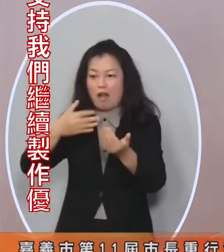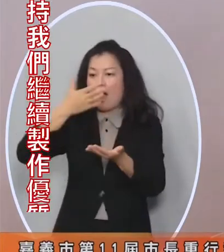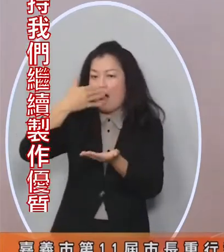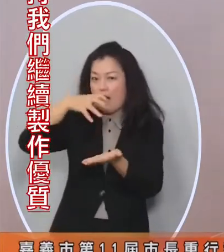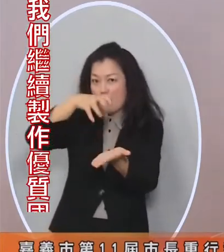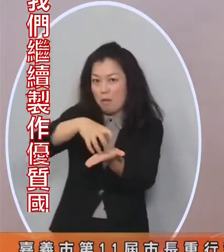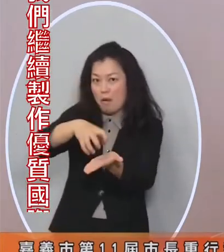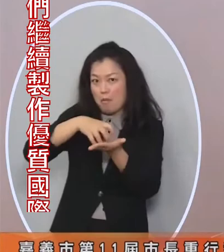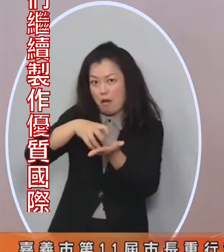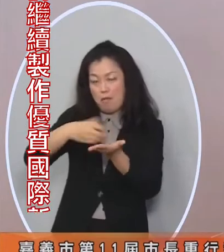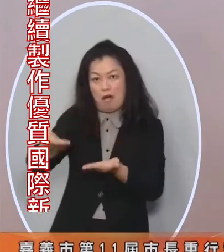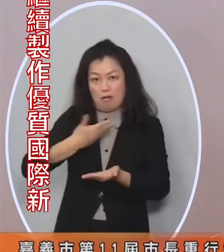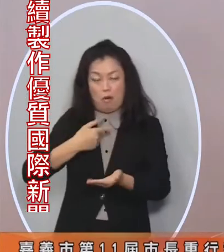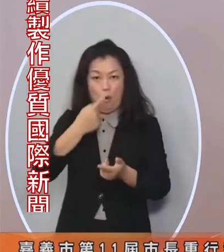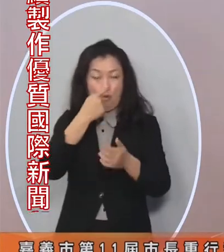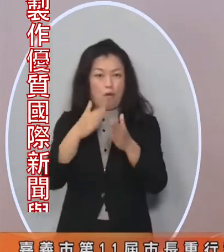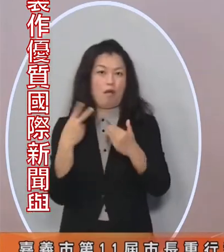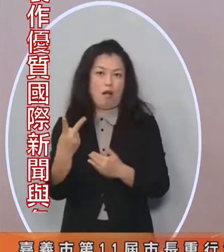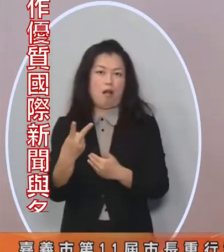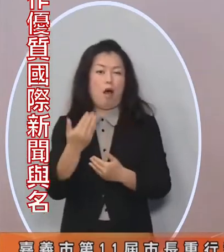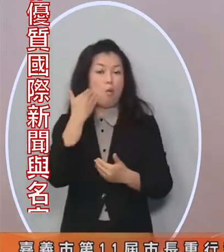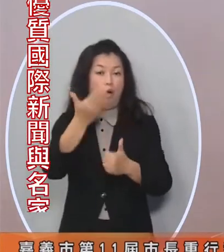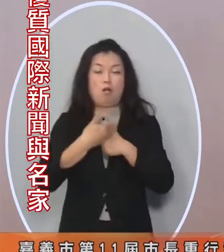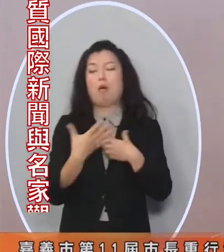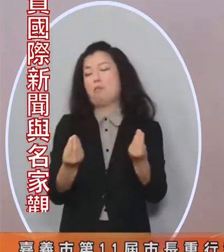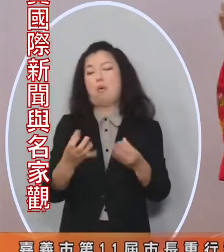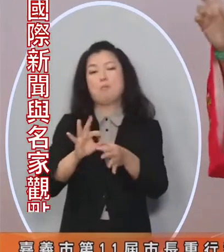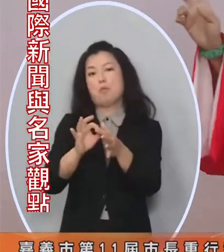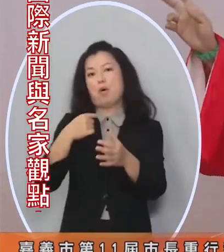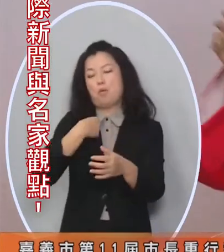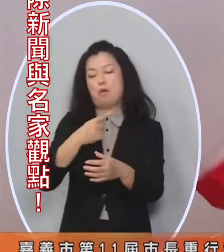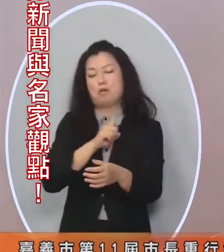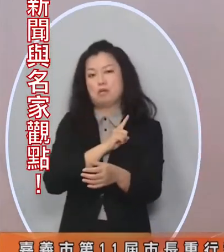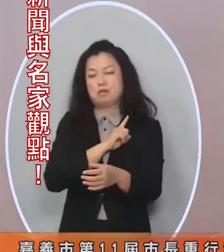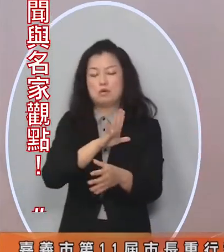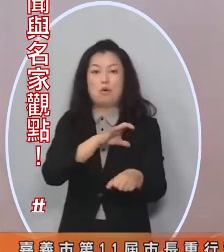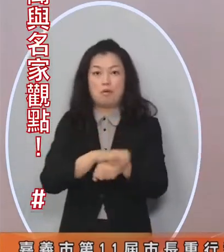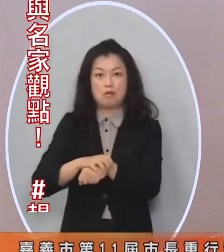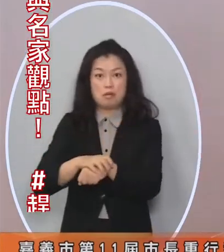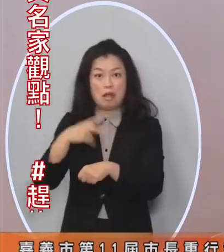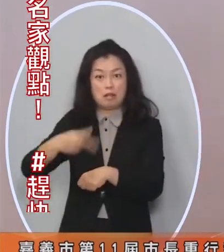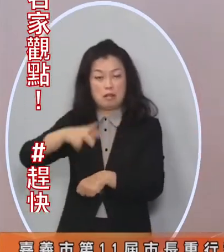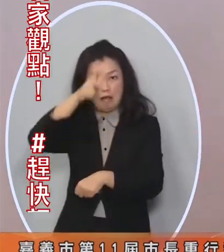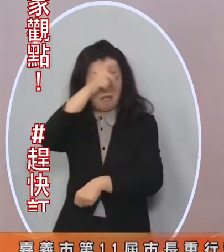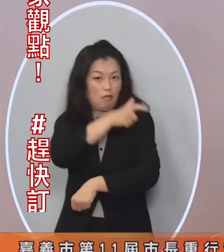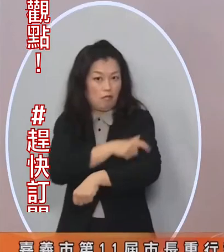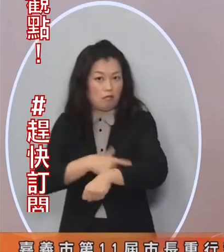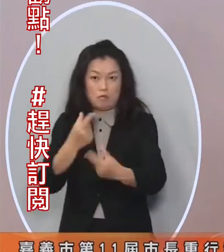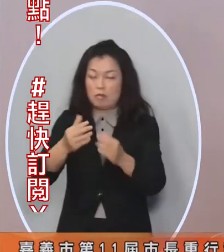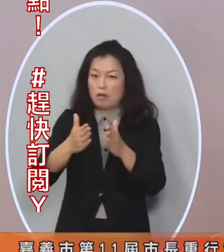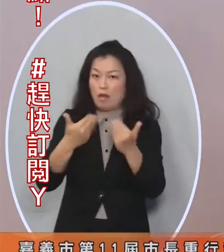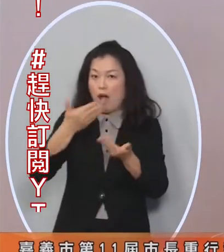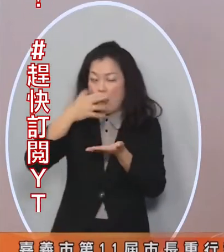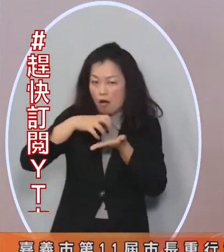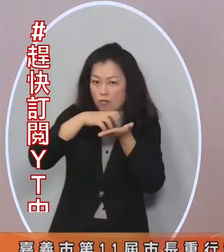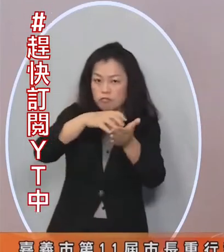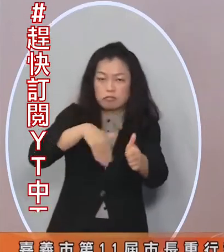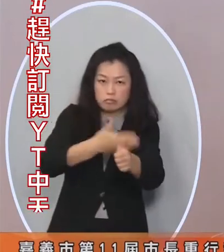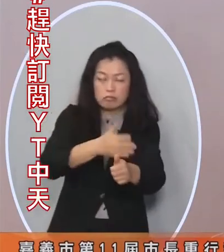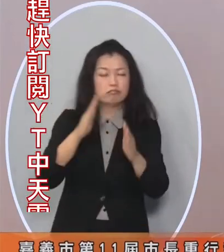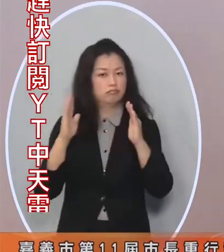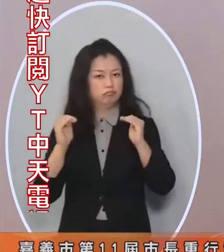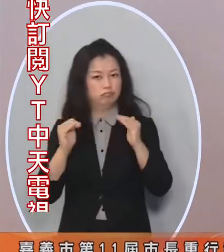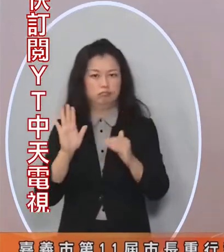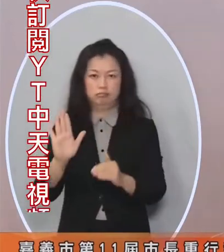个啦哈，如果没有也没关系的，我自己有东西了哈，我们要两个便当，一个还有我那个警卫人员大哥啦，我们要帮他准备一下，这样比较礼貌了